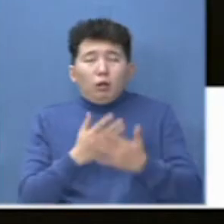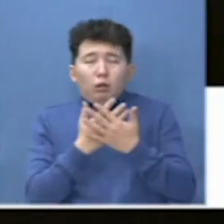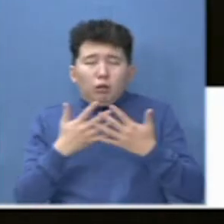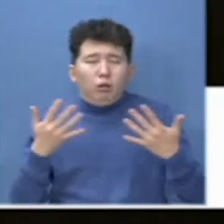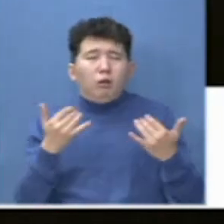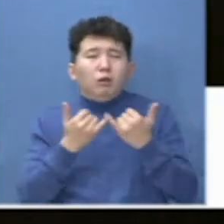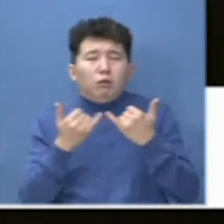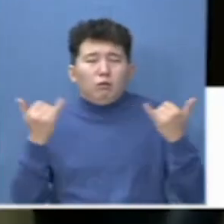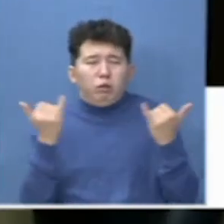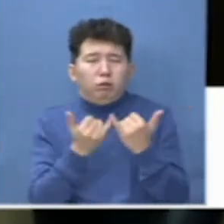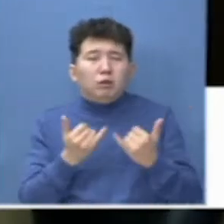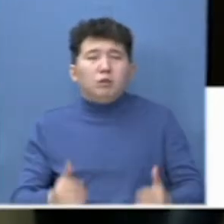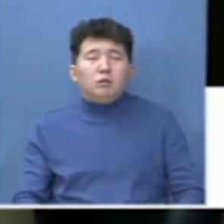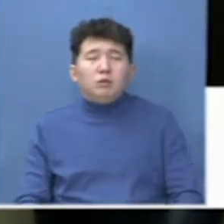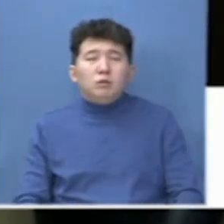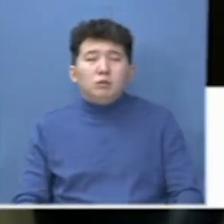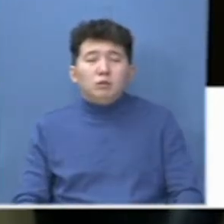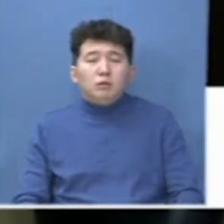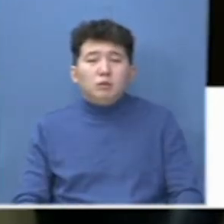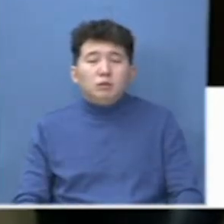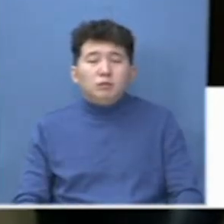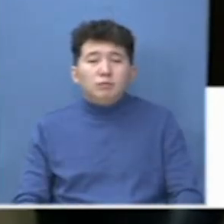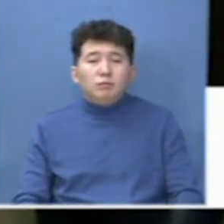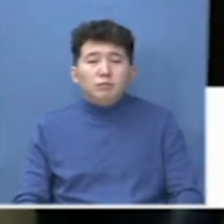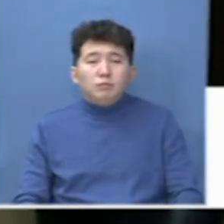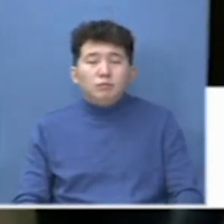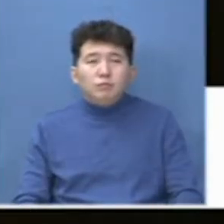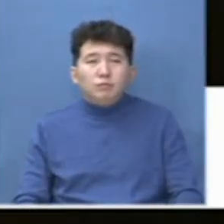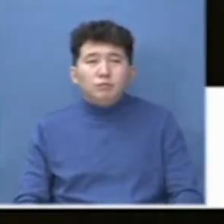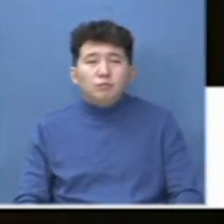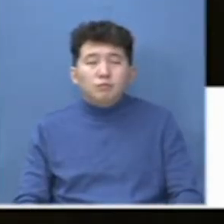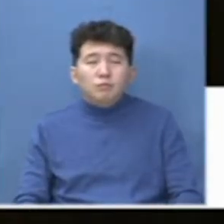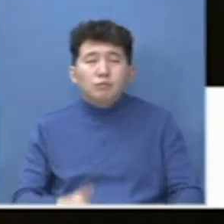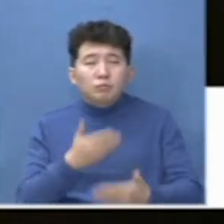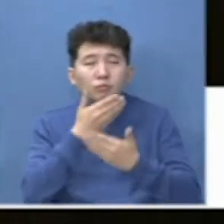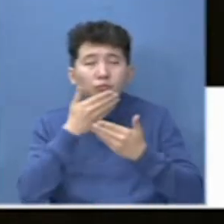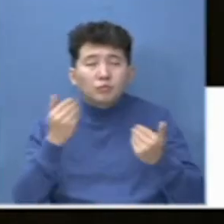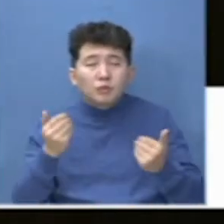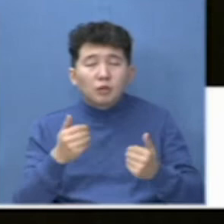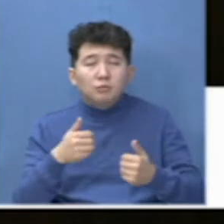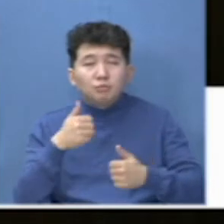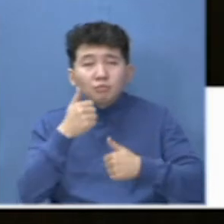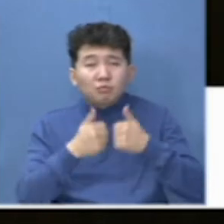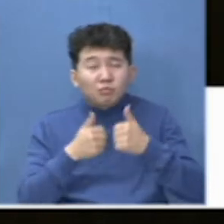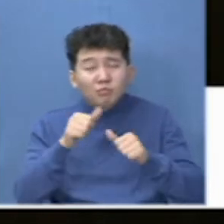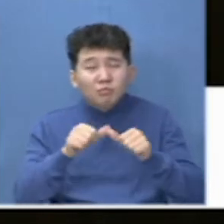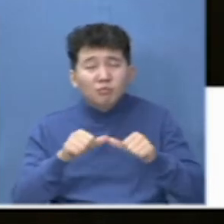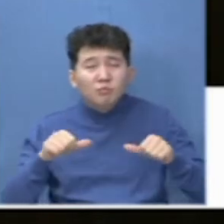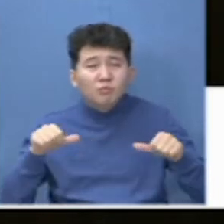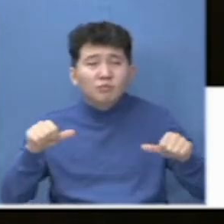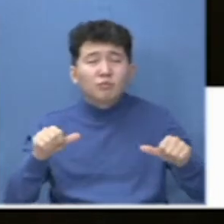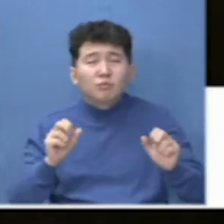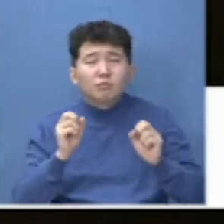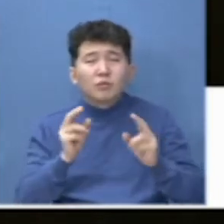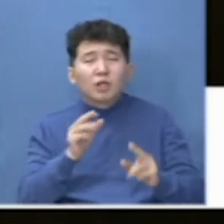приобретает рейтингабайной системы данной системе отсутствует конкурсная комиссия как ранее были